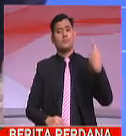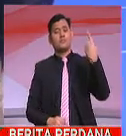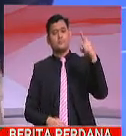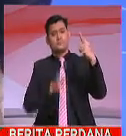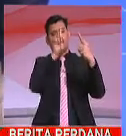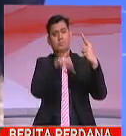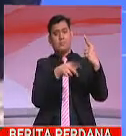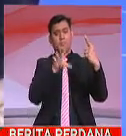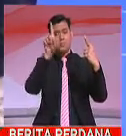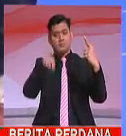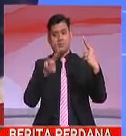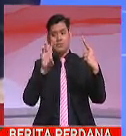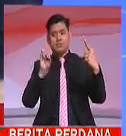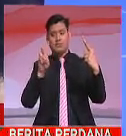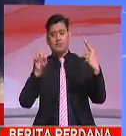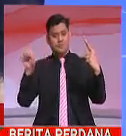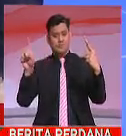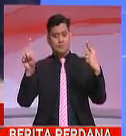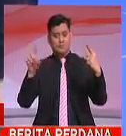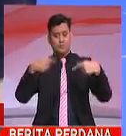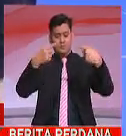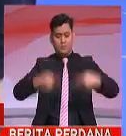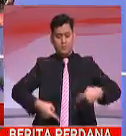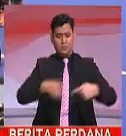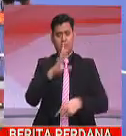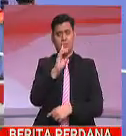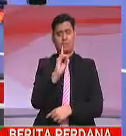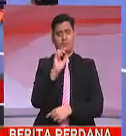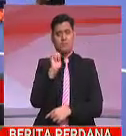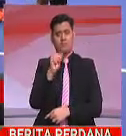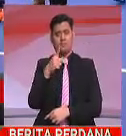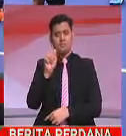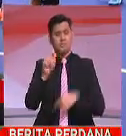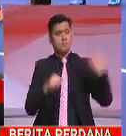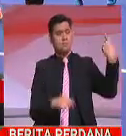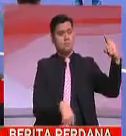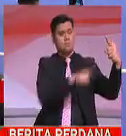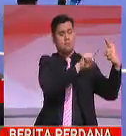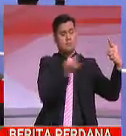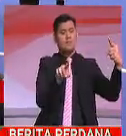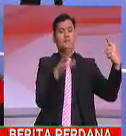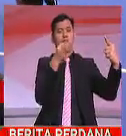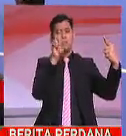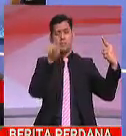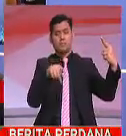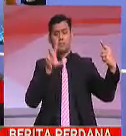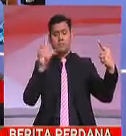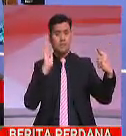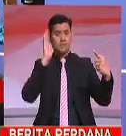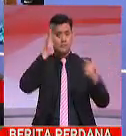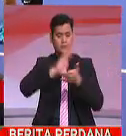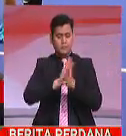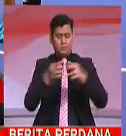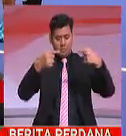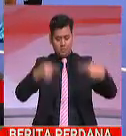hai hai Hai aksi didekap pada 11 hingga 1950 2021 akan menjadi penampilan